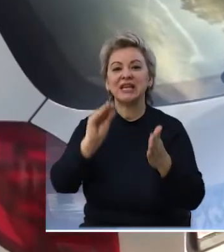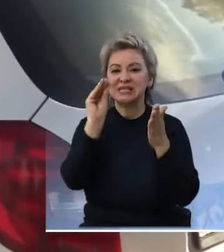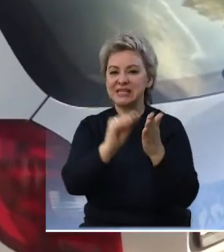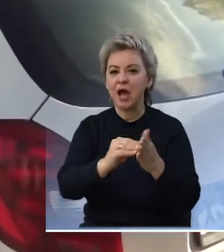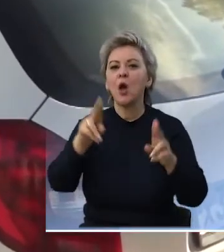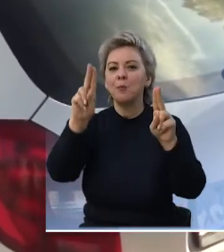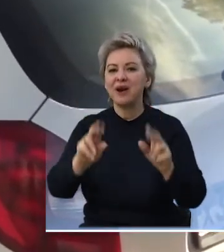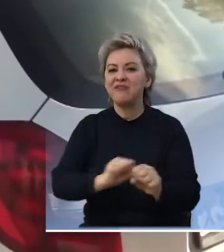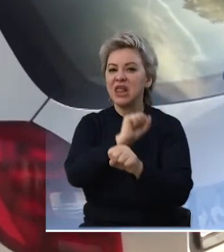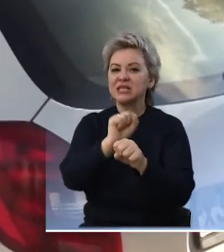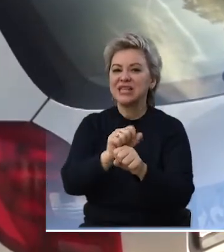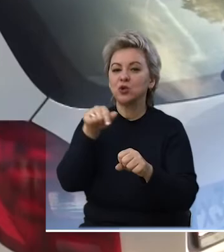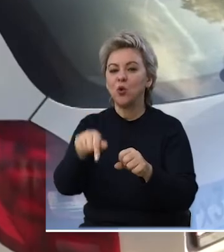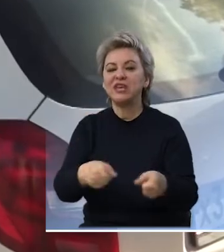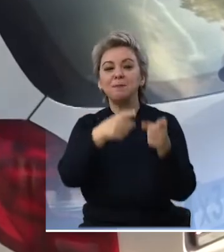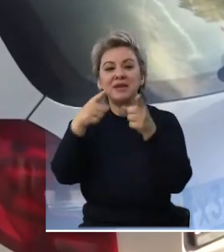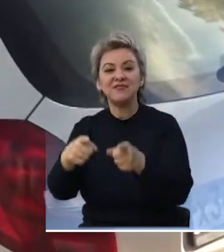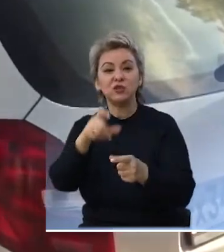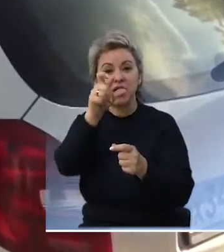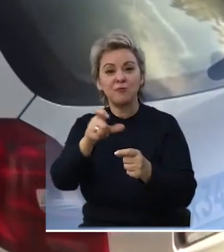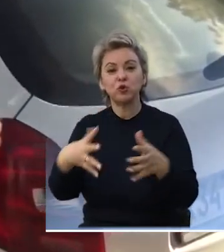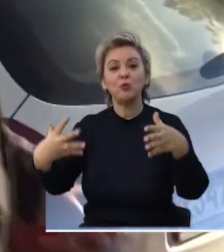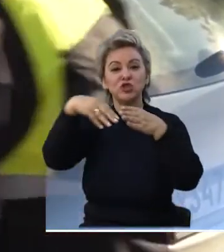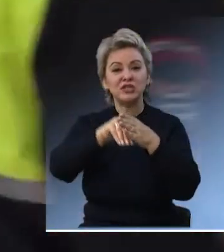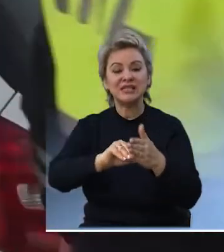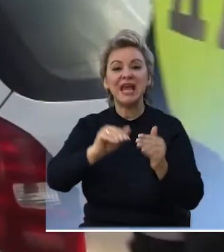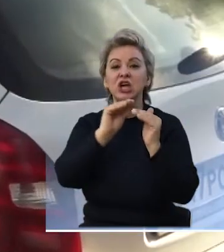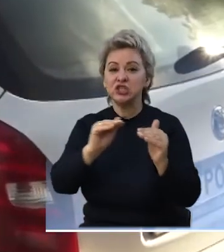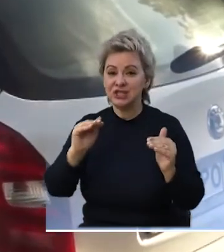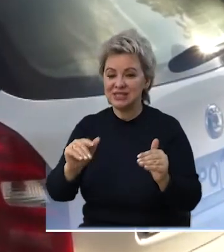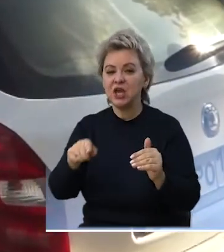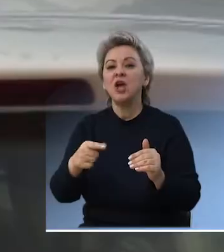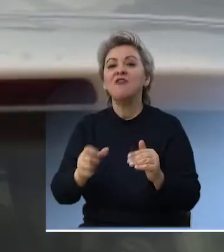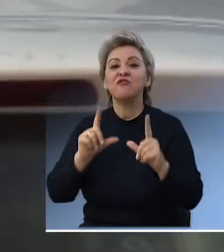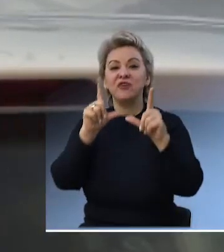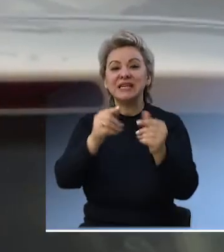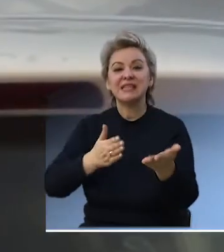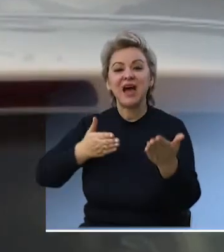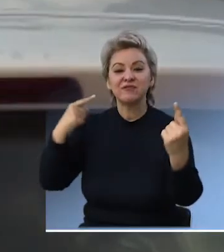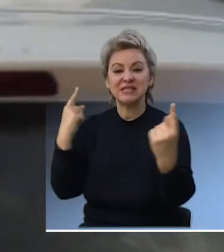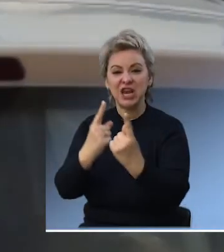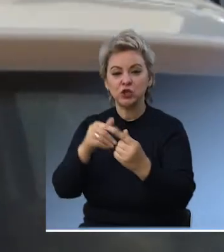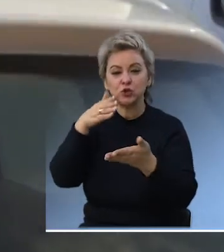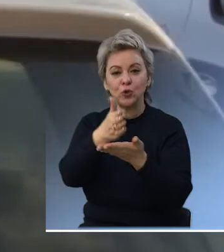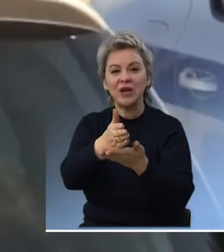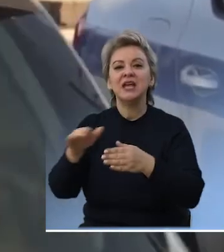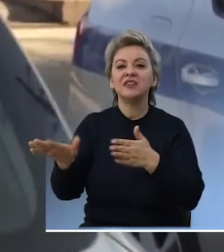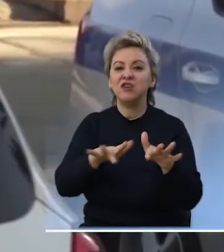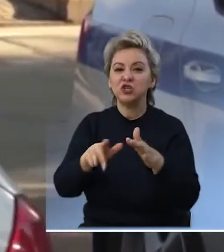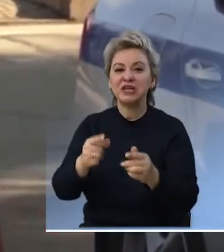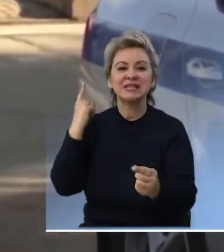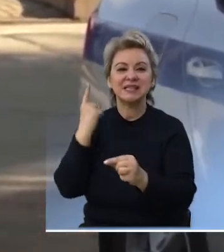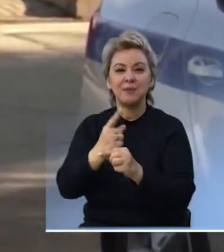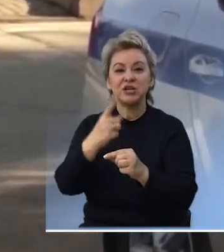дорожных знаков, правил остановки и стоянки, перевозка пассажиров, в том числе несовершеннолетних, выезд на встречную полосу, движение